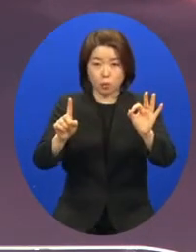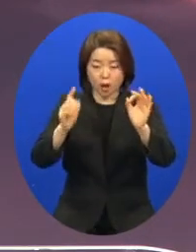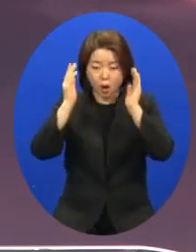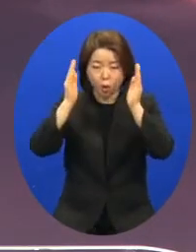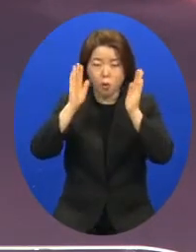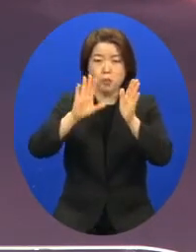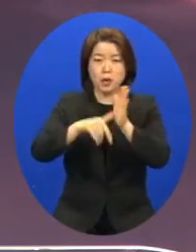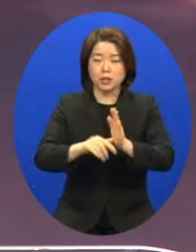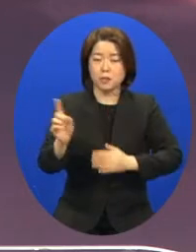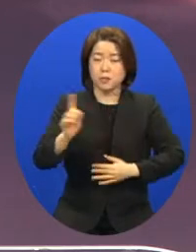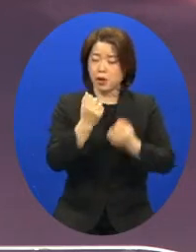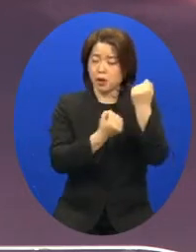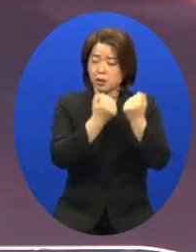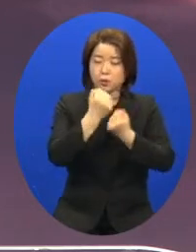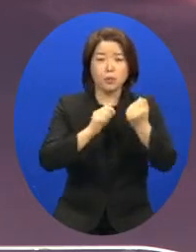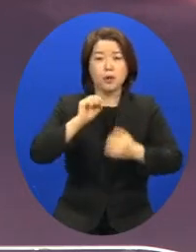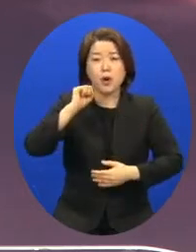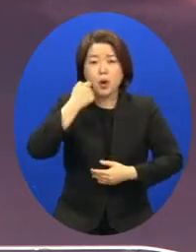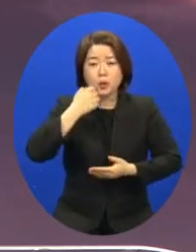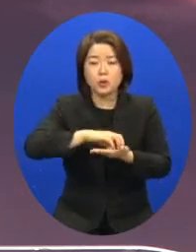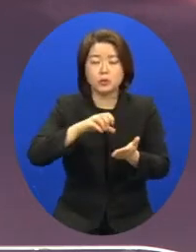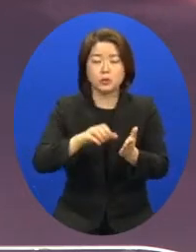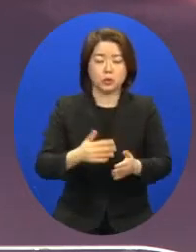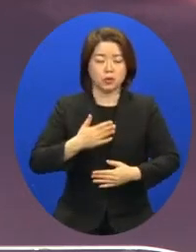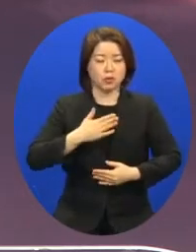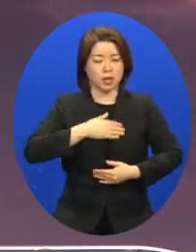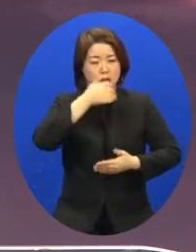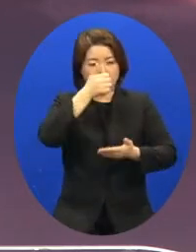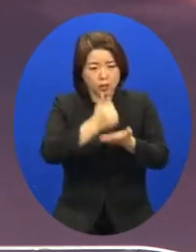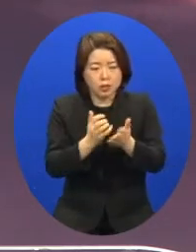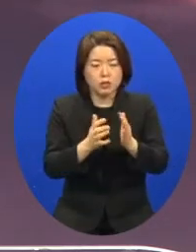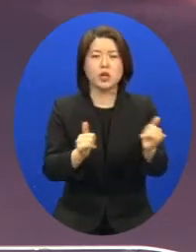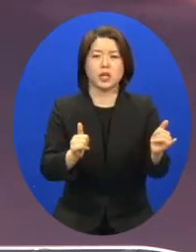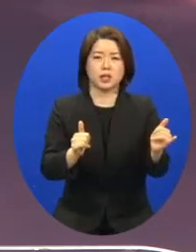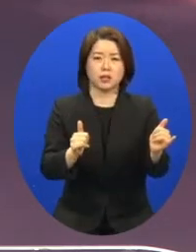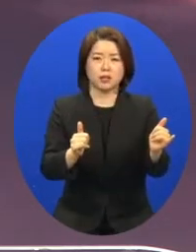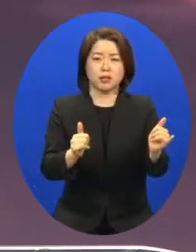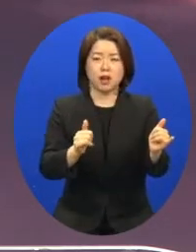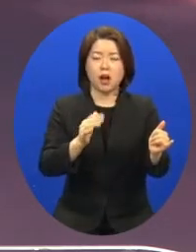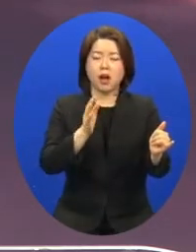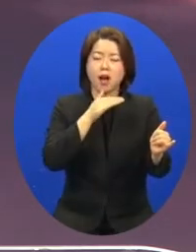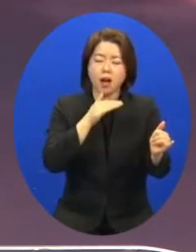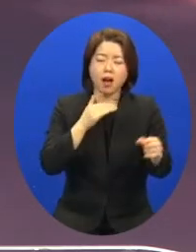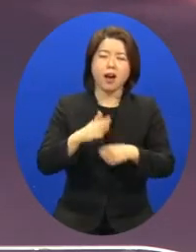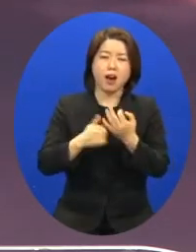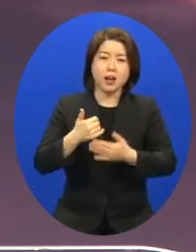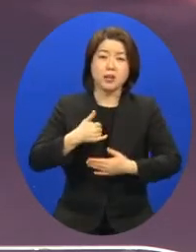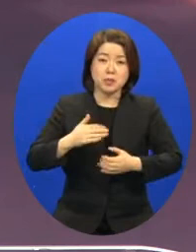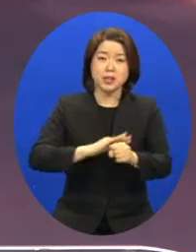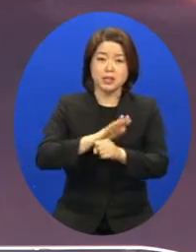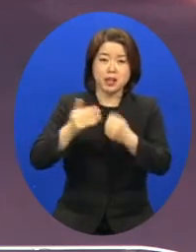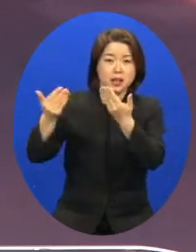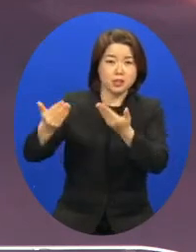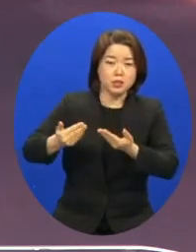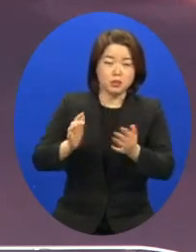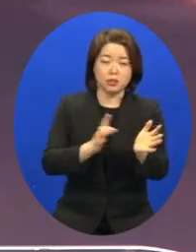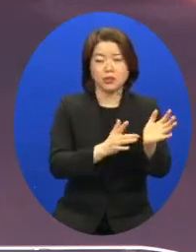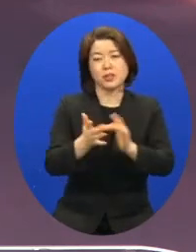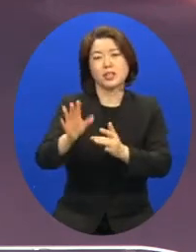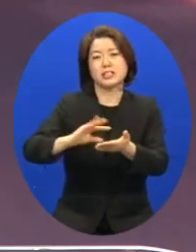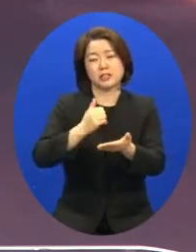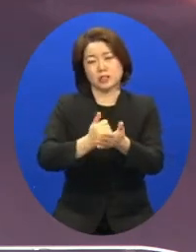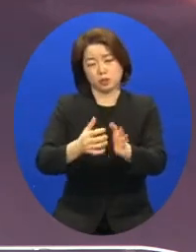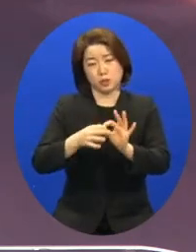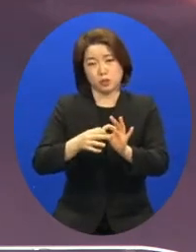뭐라고 설명할 수 없이 내가 죄인이구나. 그리고 하나님이 나를 사랑하셔서 예수 그리스도를 통하여